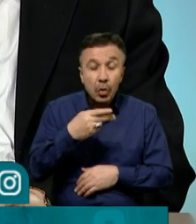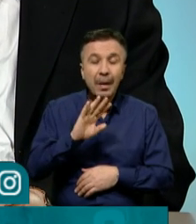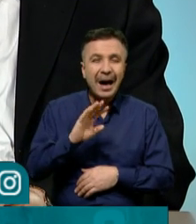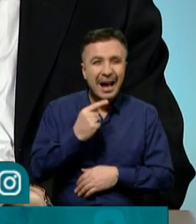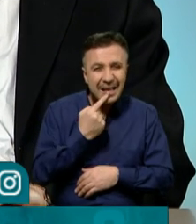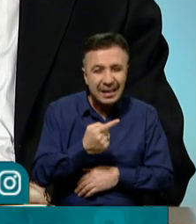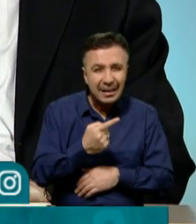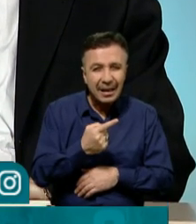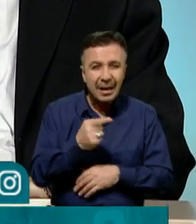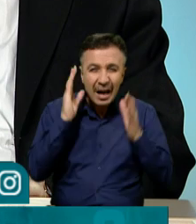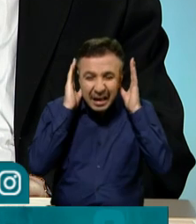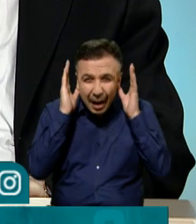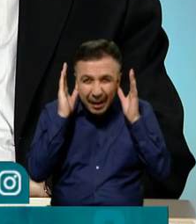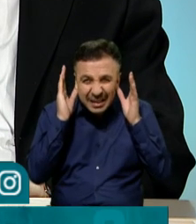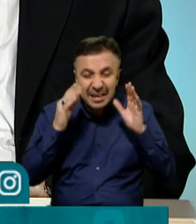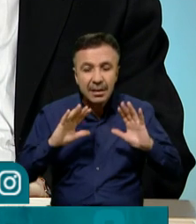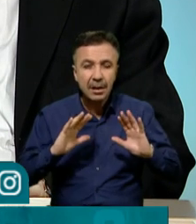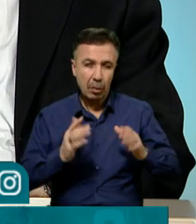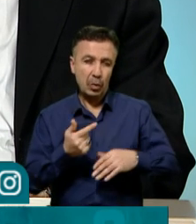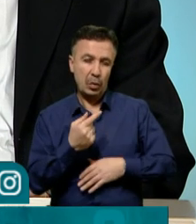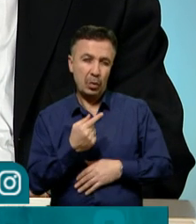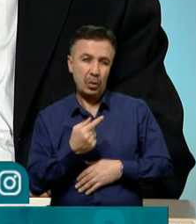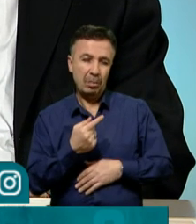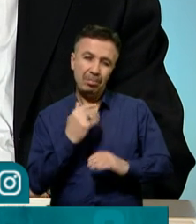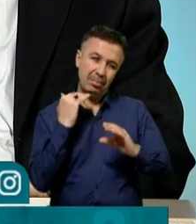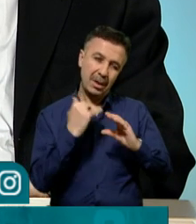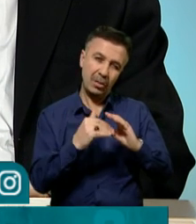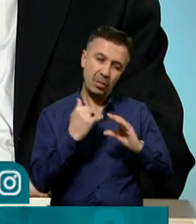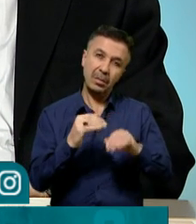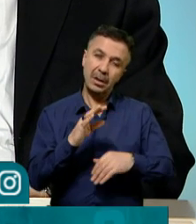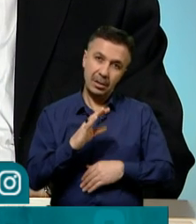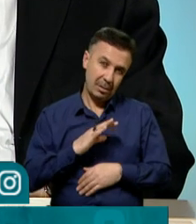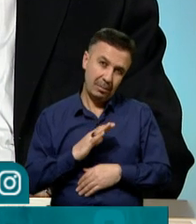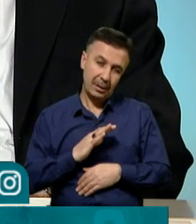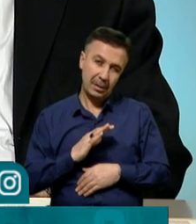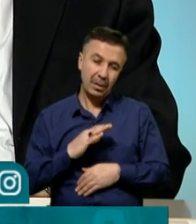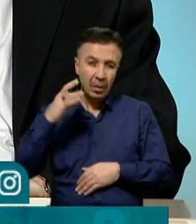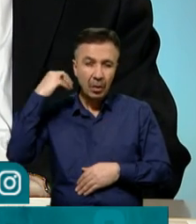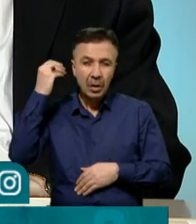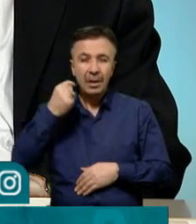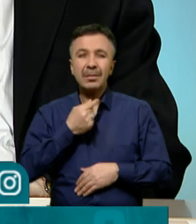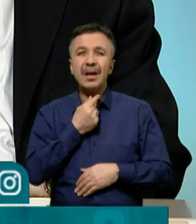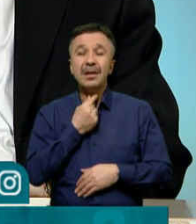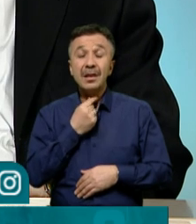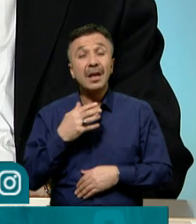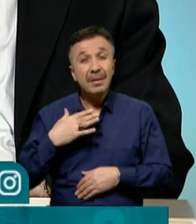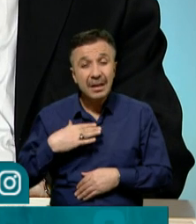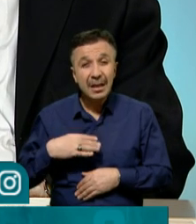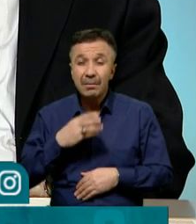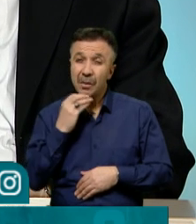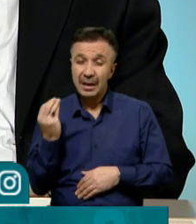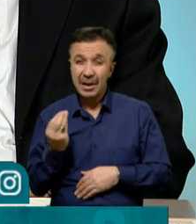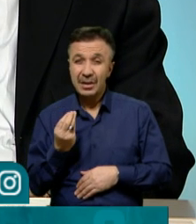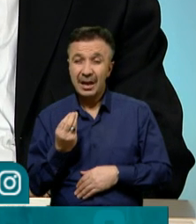Cuma'n telef oldu manasında. Bazı yorumlar yapıyor. Hocamdan ricam bunları bu gençlere bir